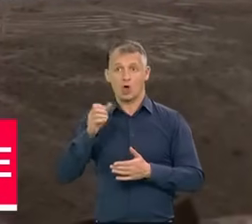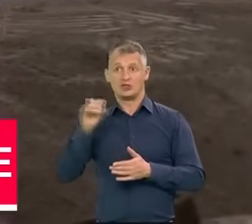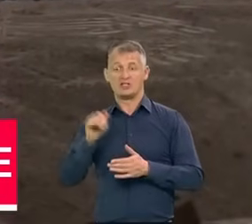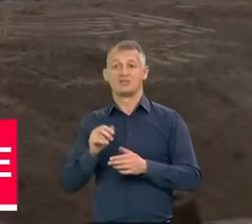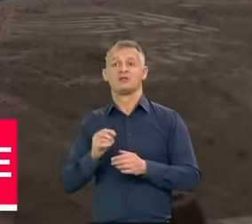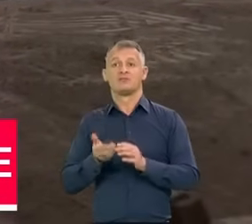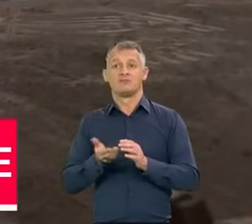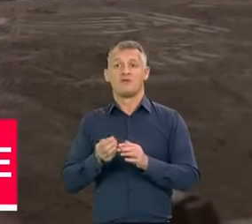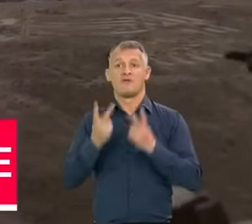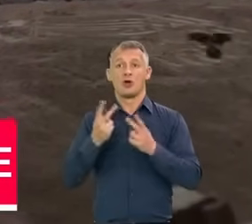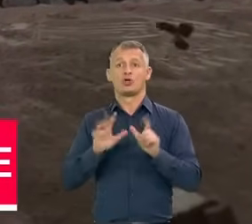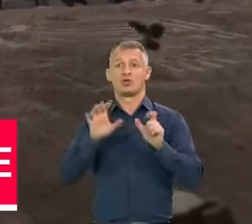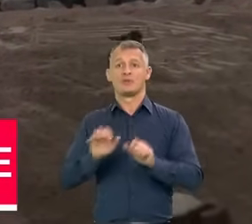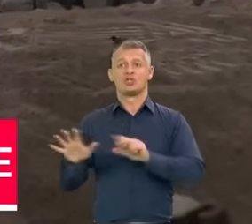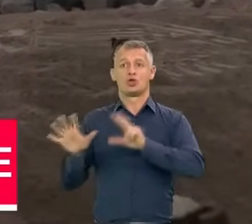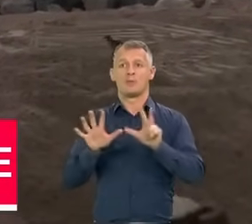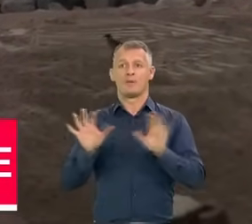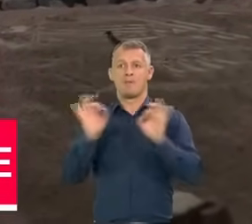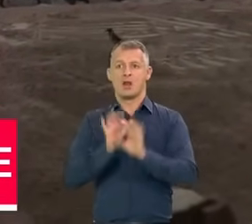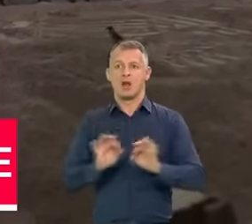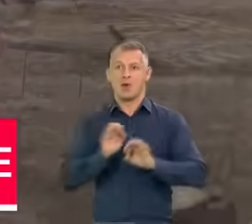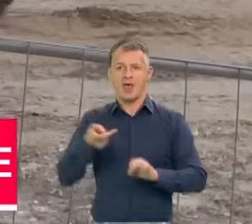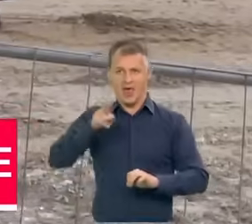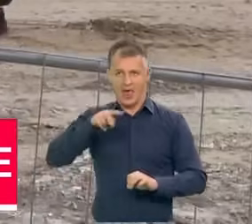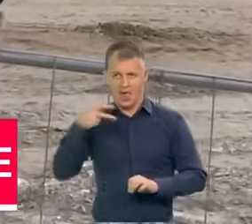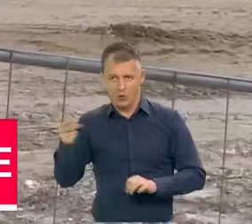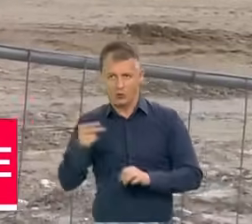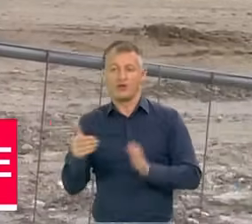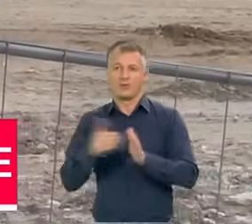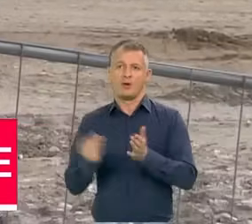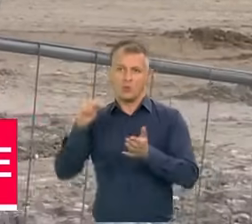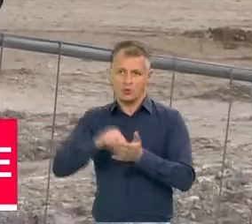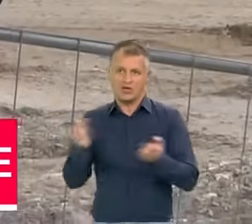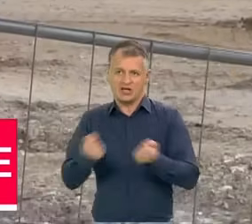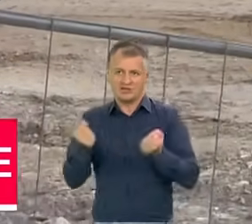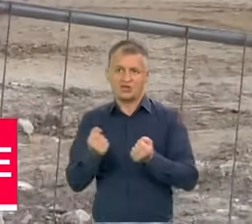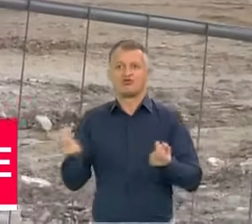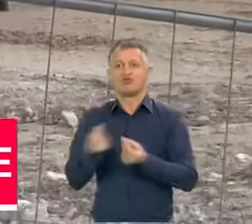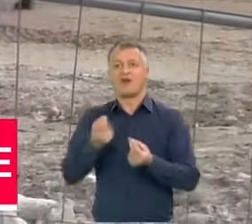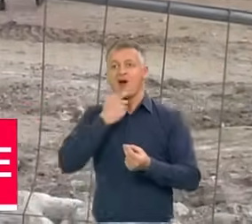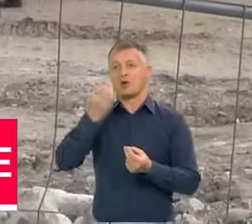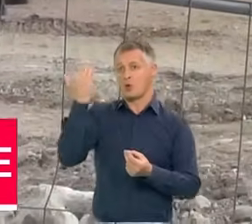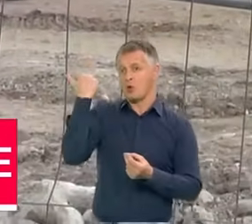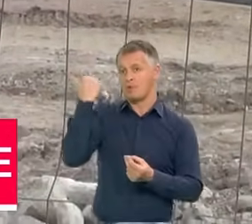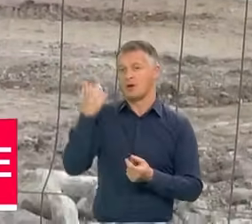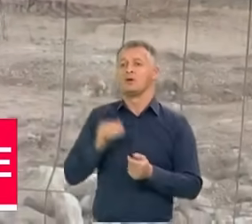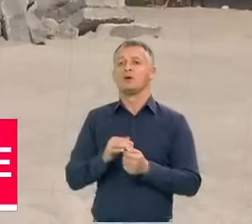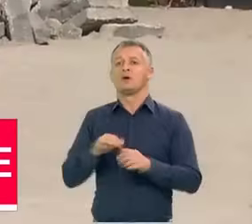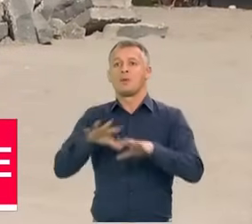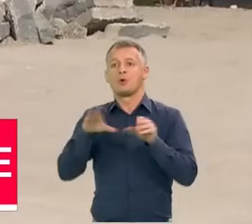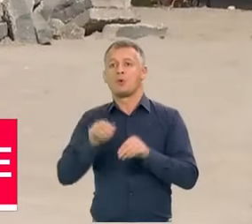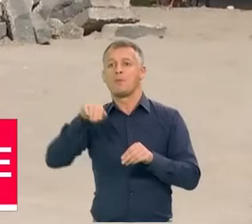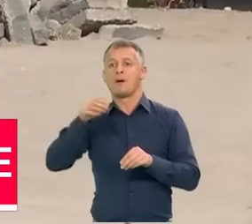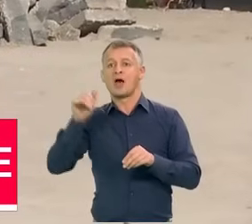aproximativ 78 de milioane de euro și ar fi trebuit să fie pus în practică cu câțiva ani în urmă OD dată cu mamaia și